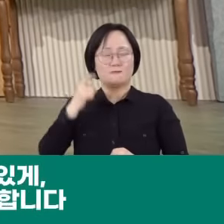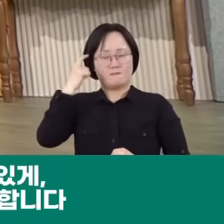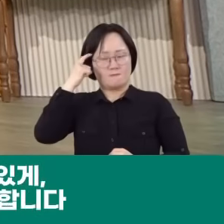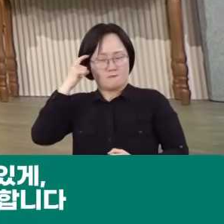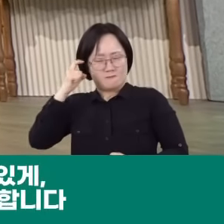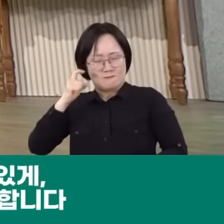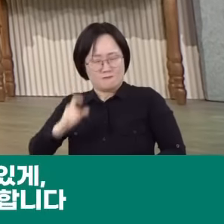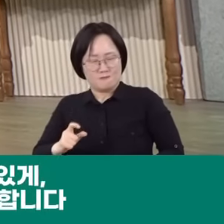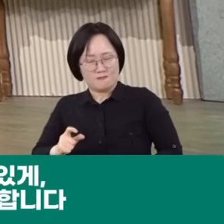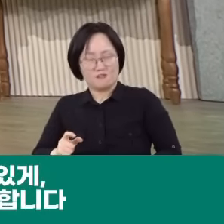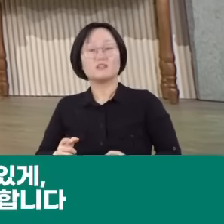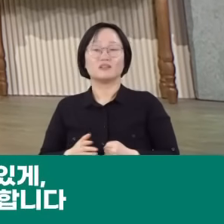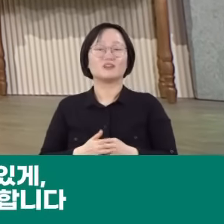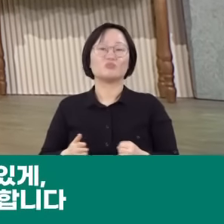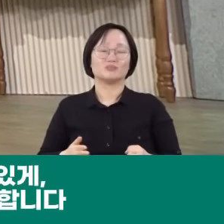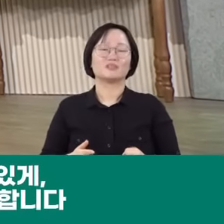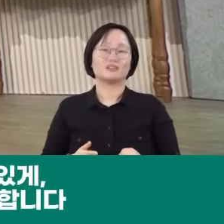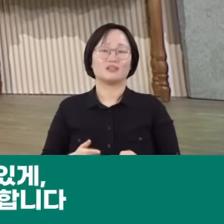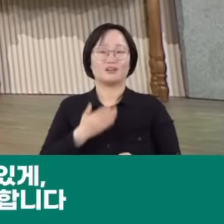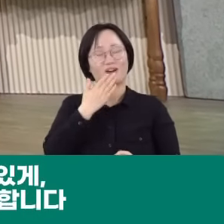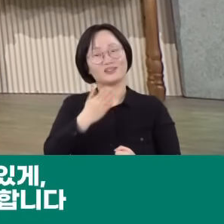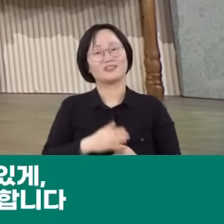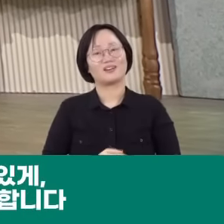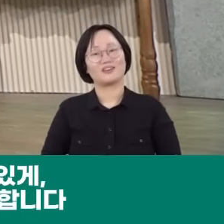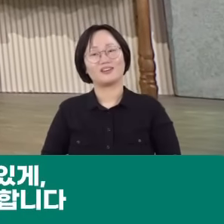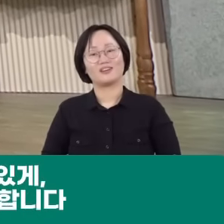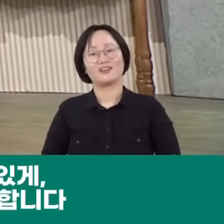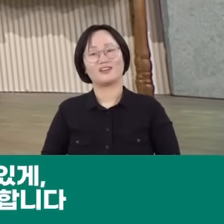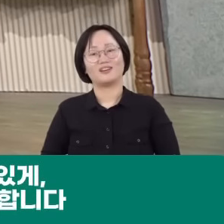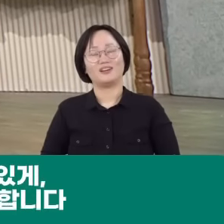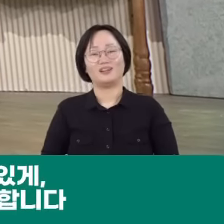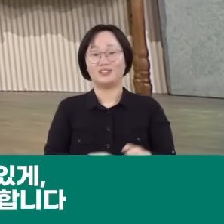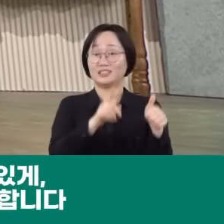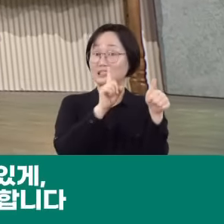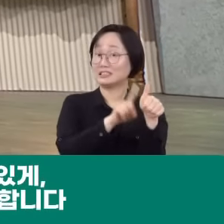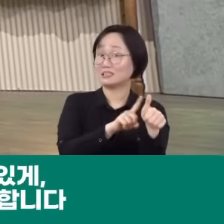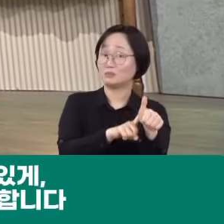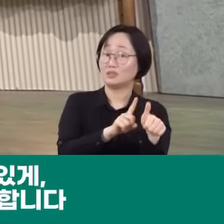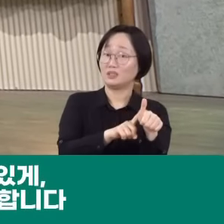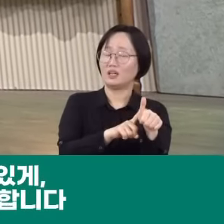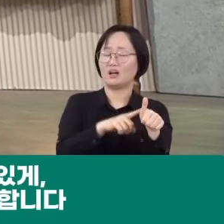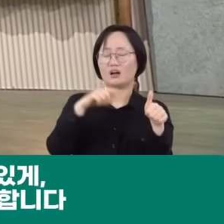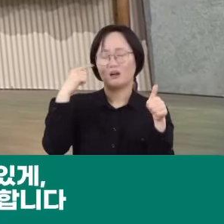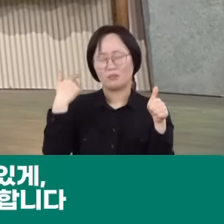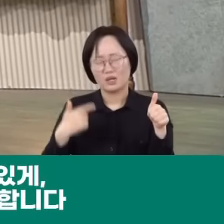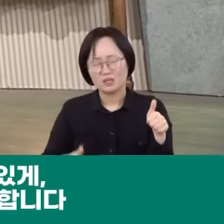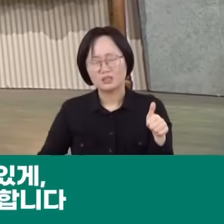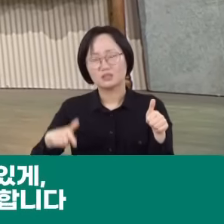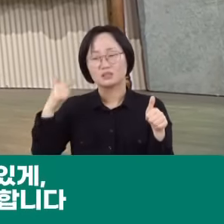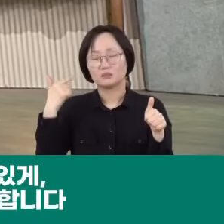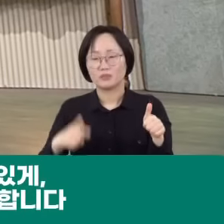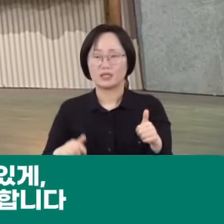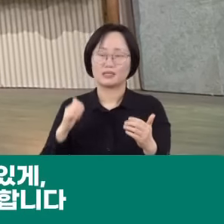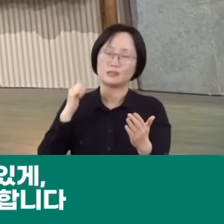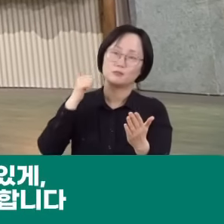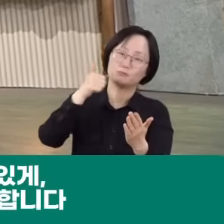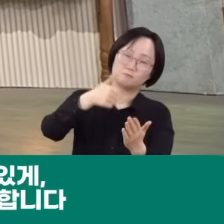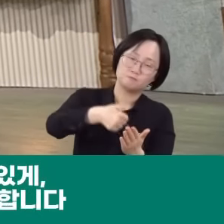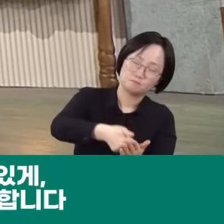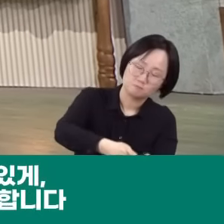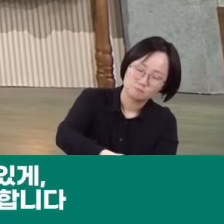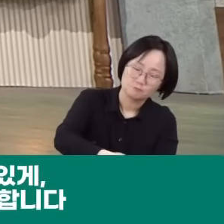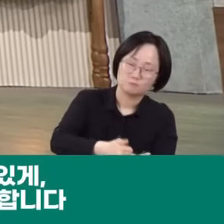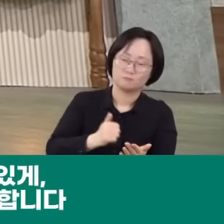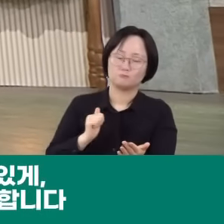아니에요 그런데 그분은 하루하루 매일매일 오체 투지 절을